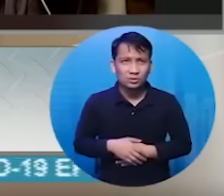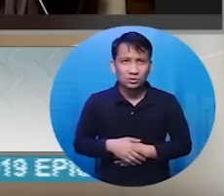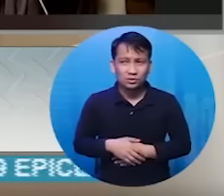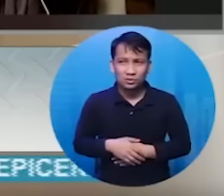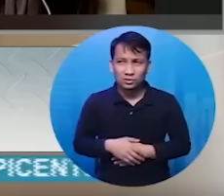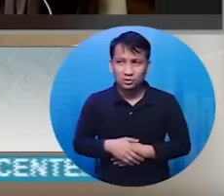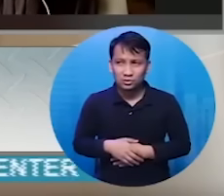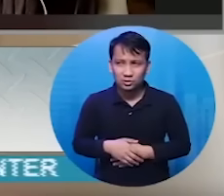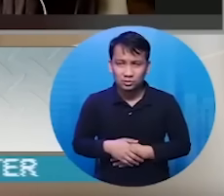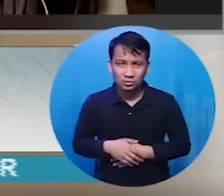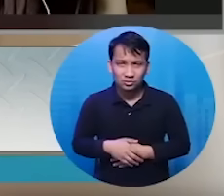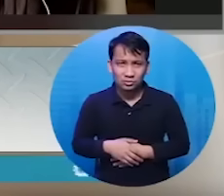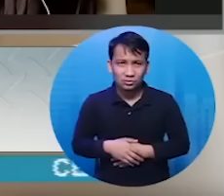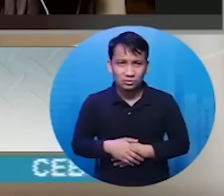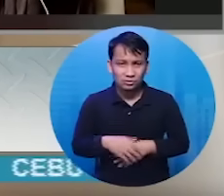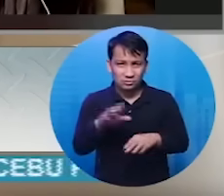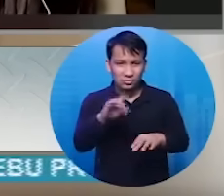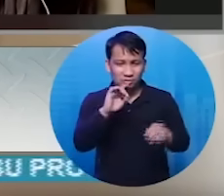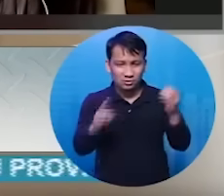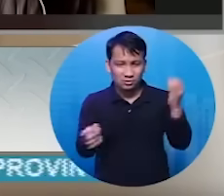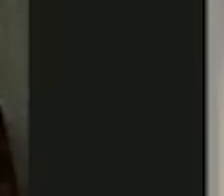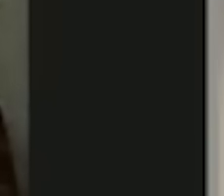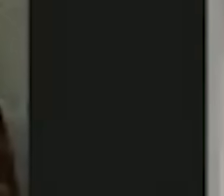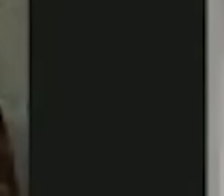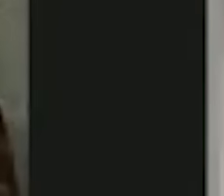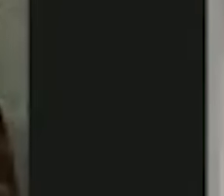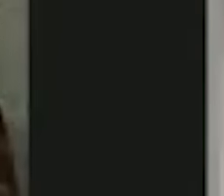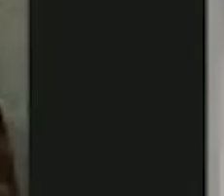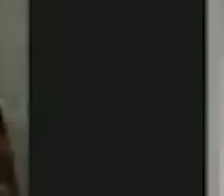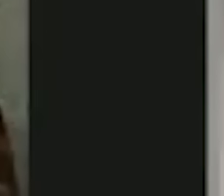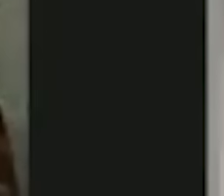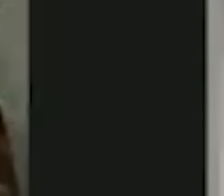yung parang palayasin po siya,